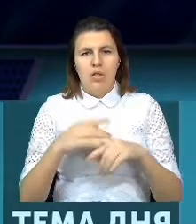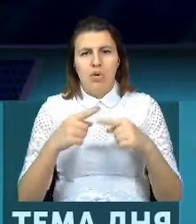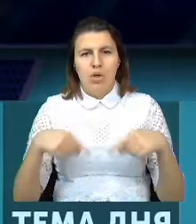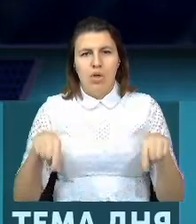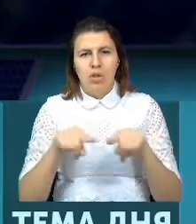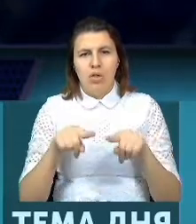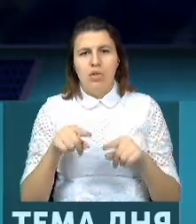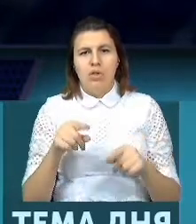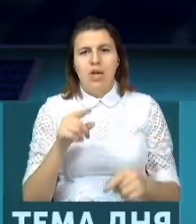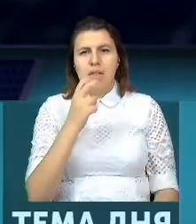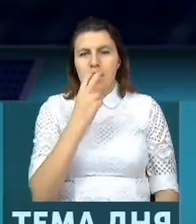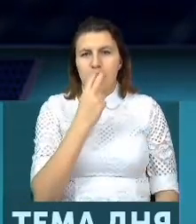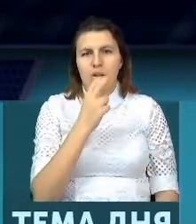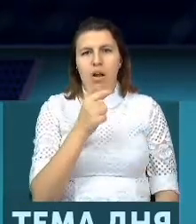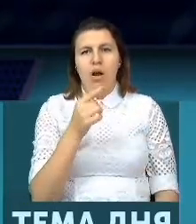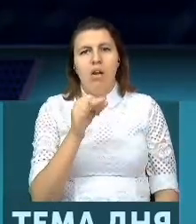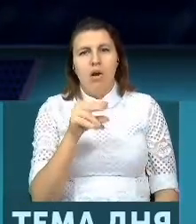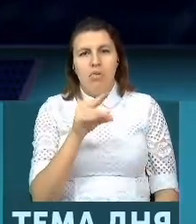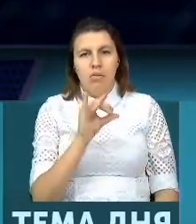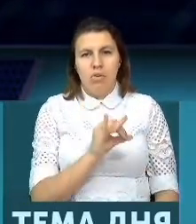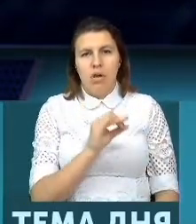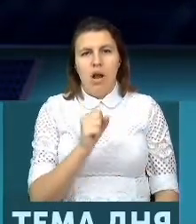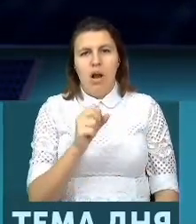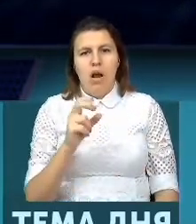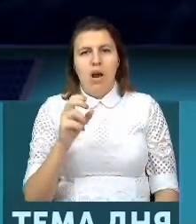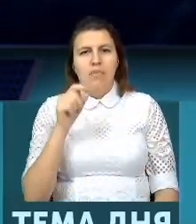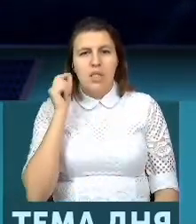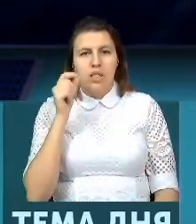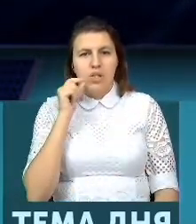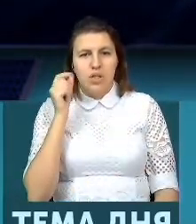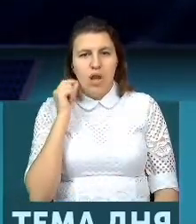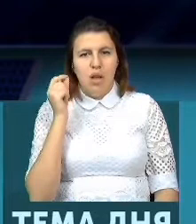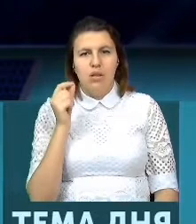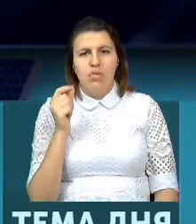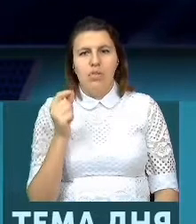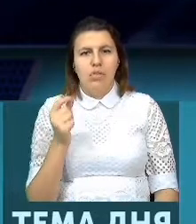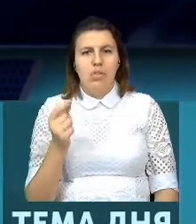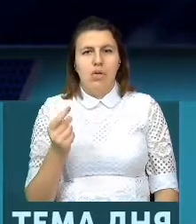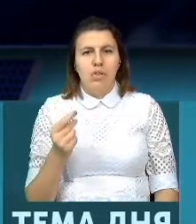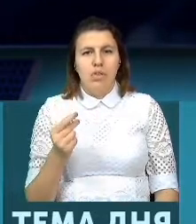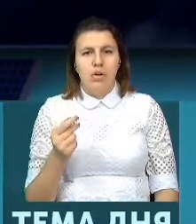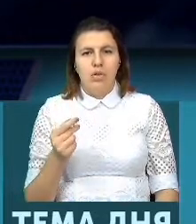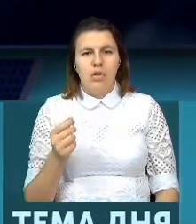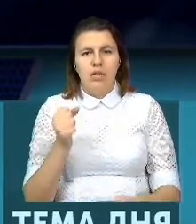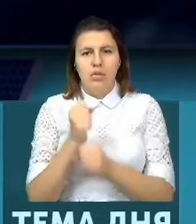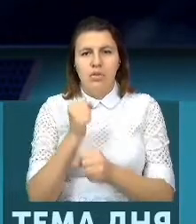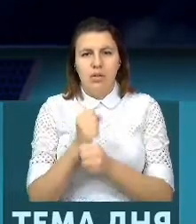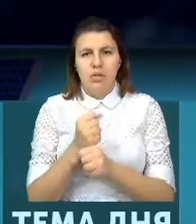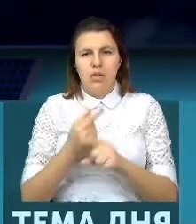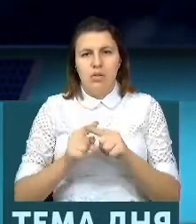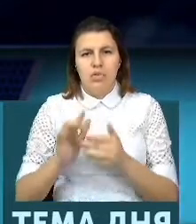а в Лисичанську якраз геопрактика залучила багато коштів на создание цього центру.